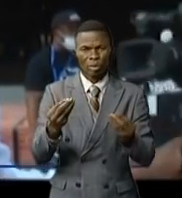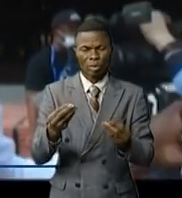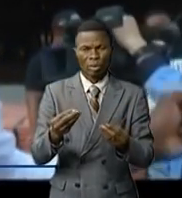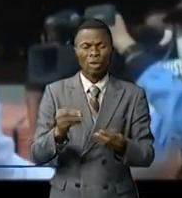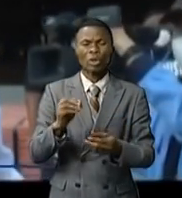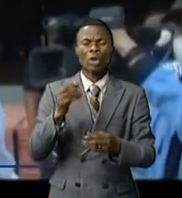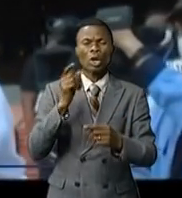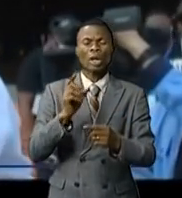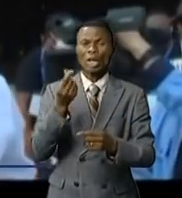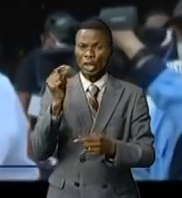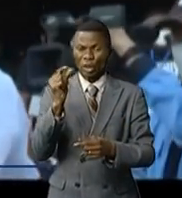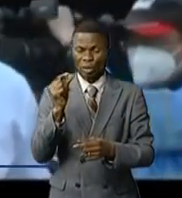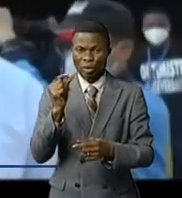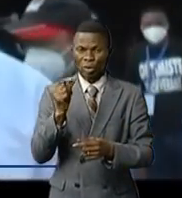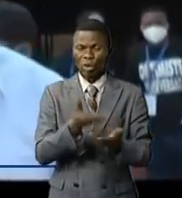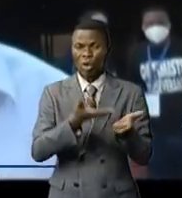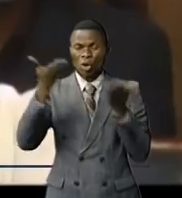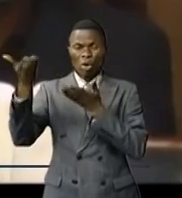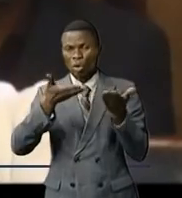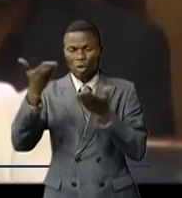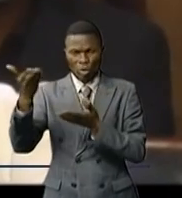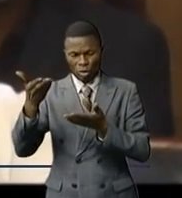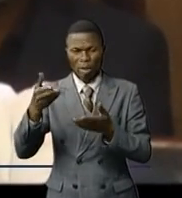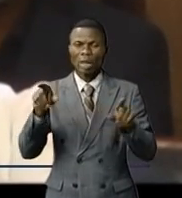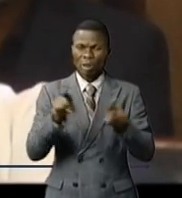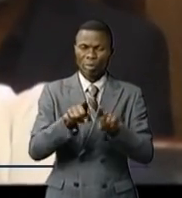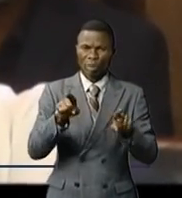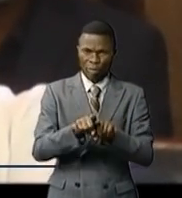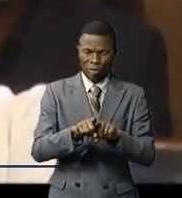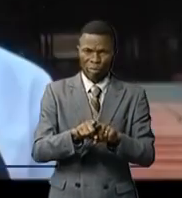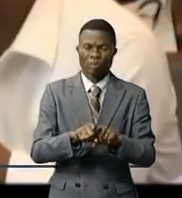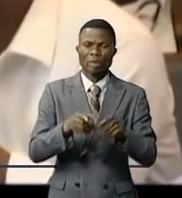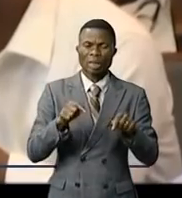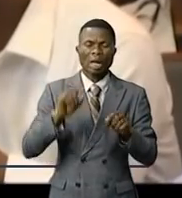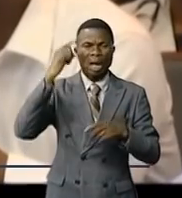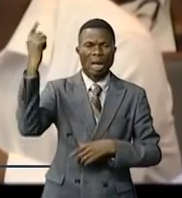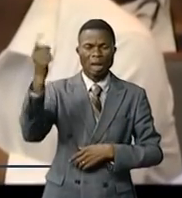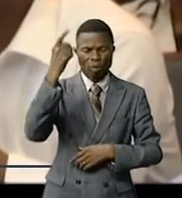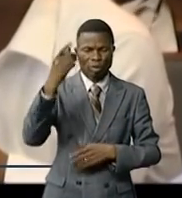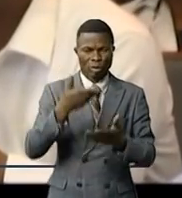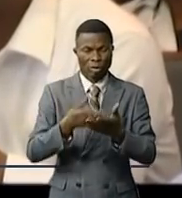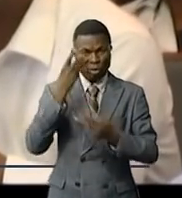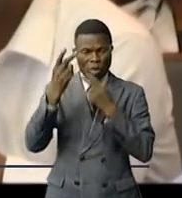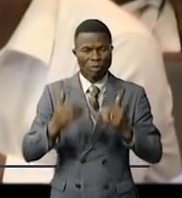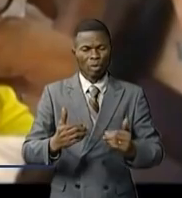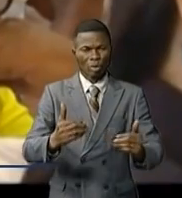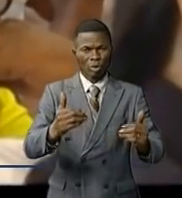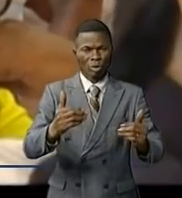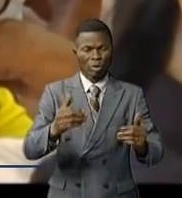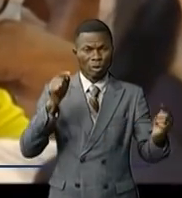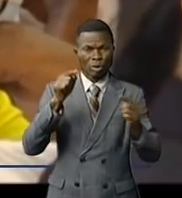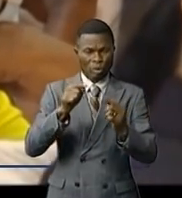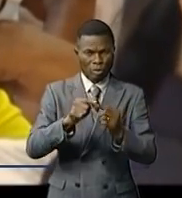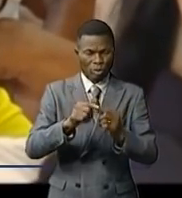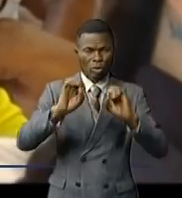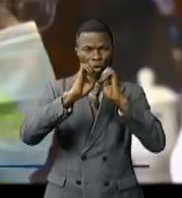cobalt, le cuivre qui est exporté aura également la marque Made in DRC. Enfin, la visite s'est poursuivie jusqu'à la mine à